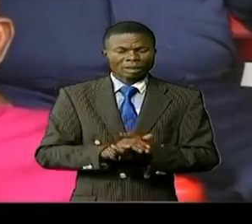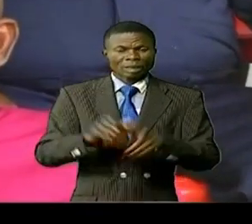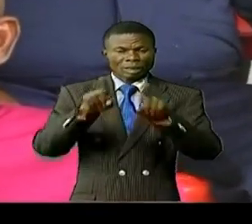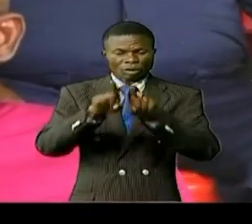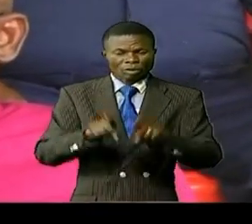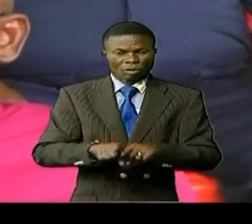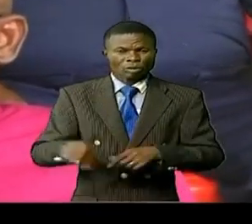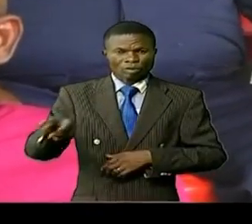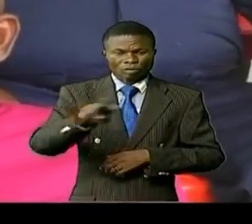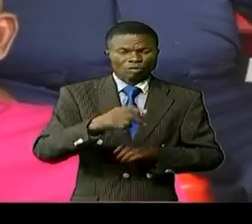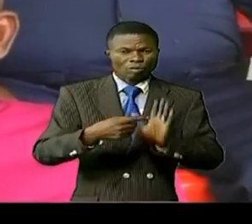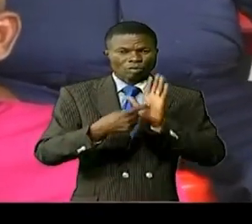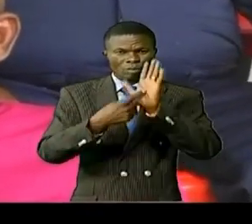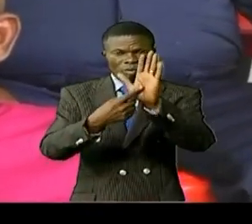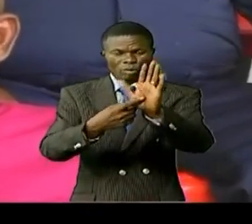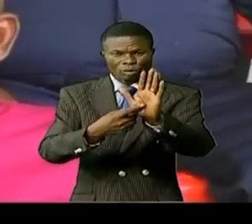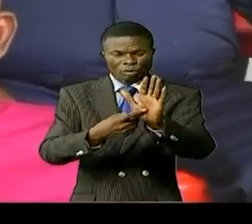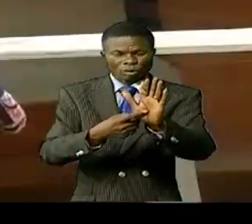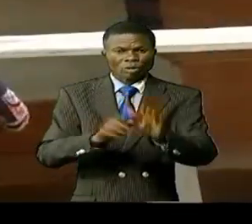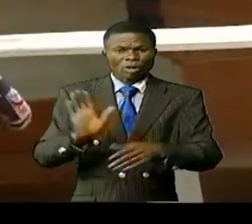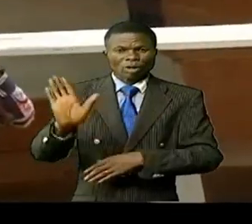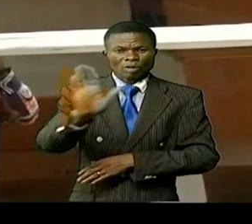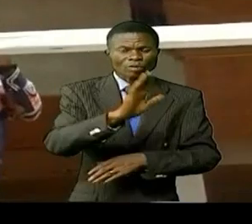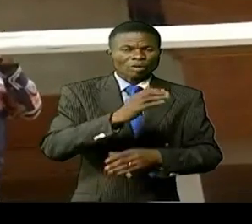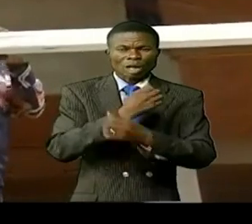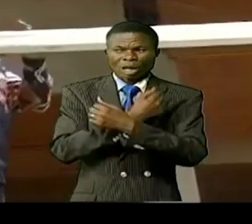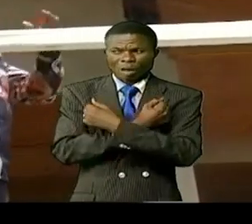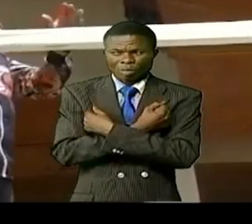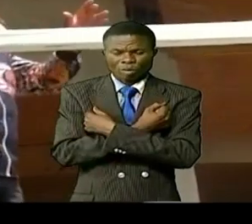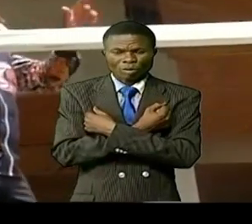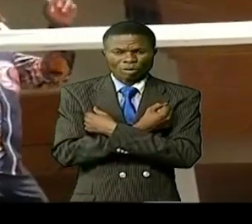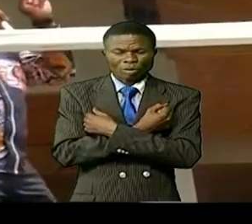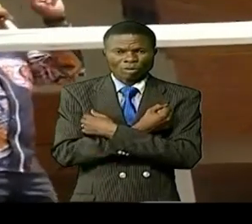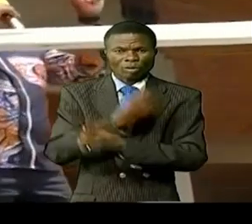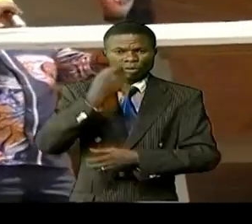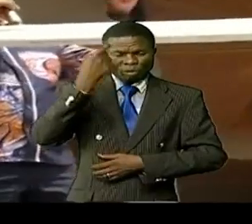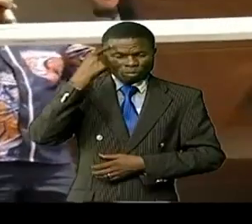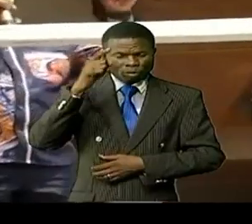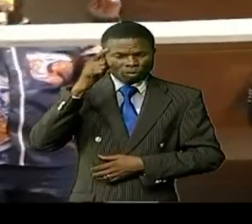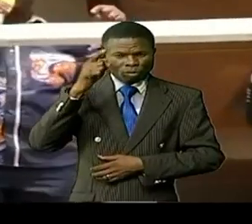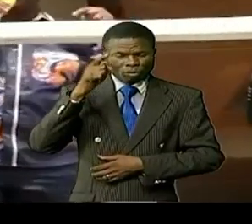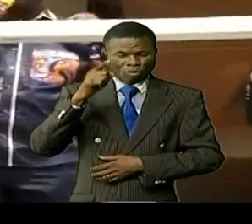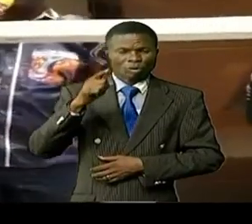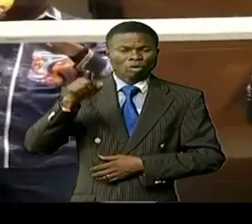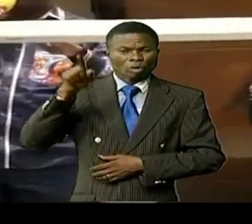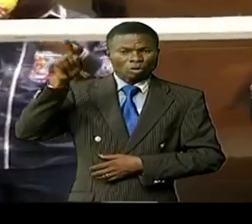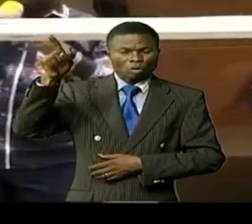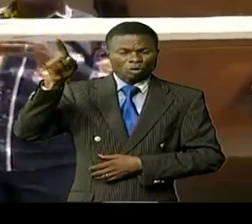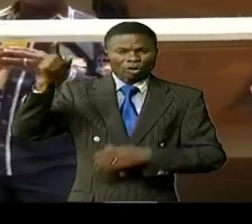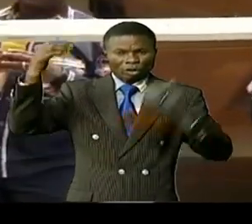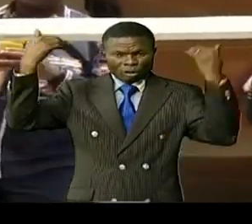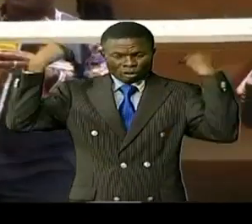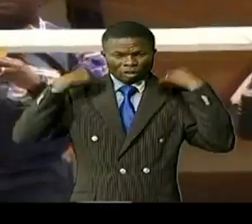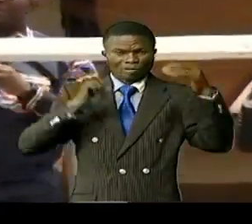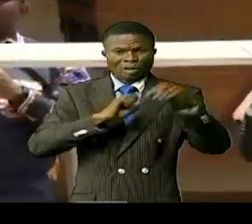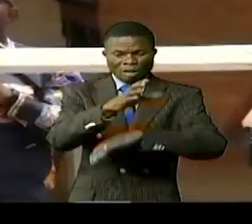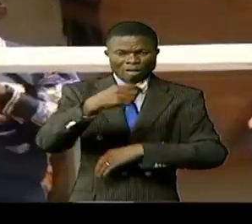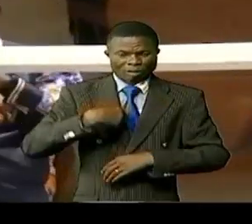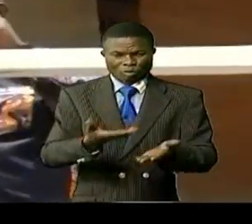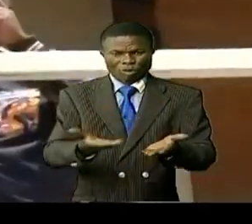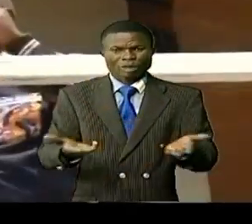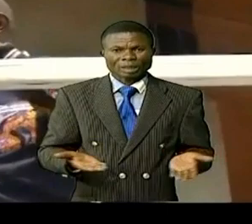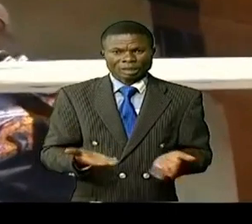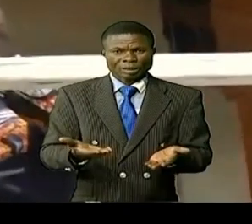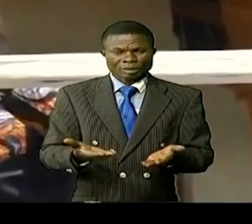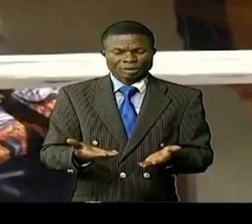Pe, Bolingonabino, et pas Oyo Atindingai Ao.